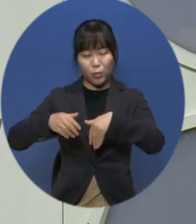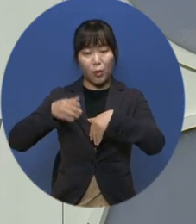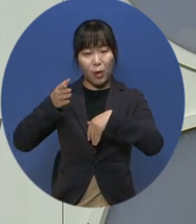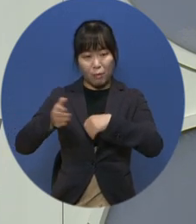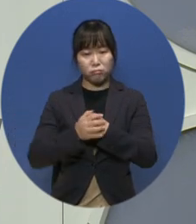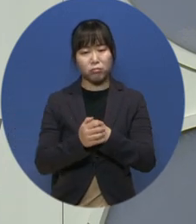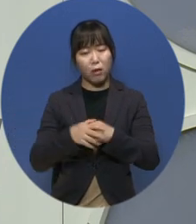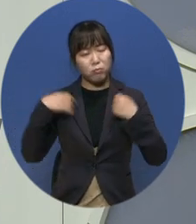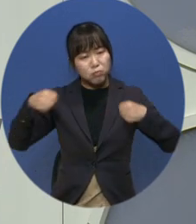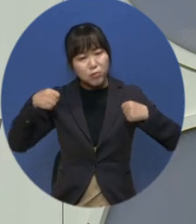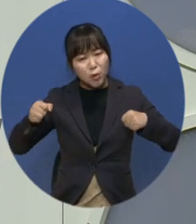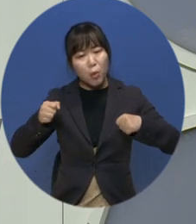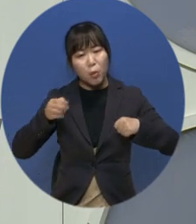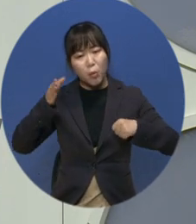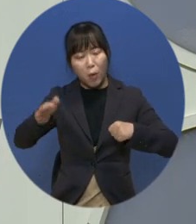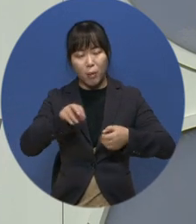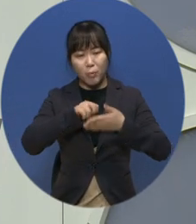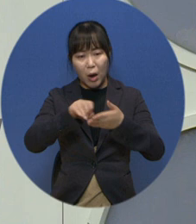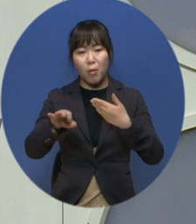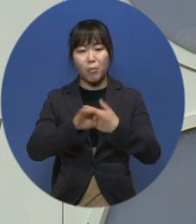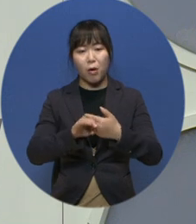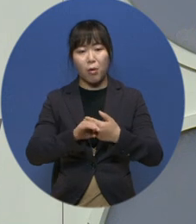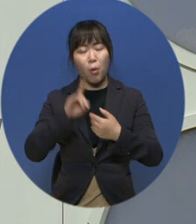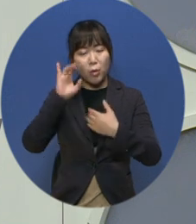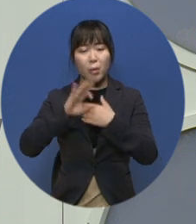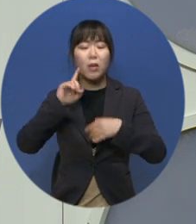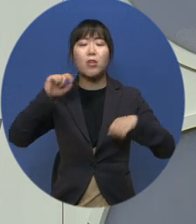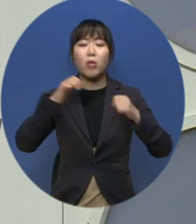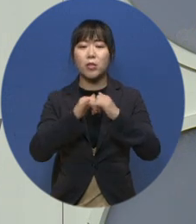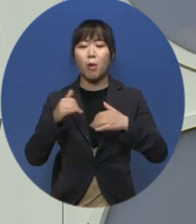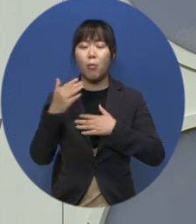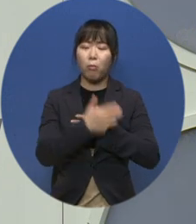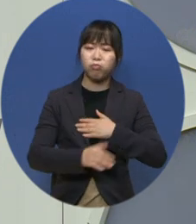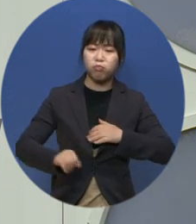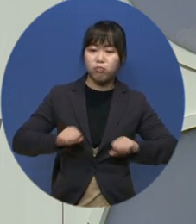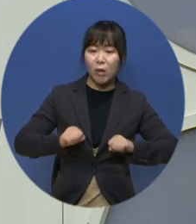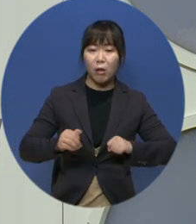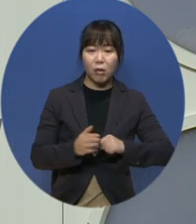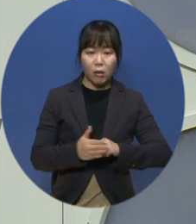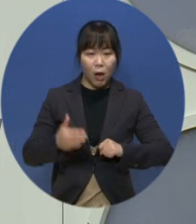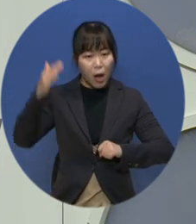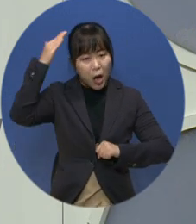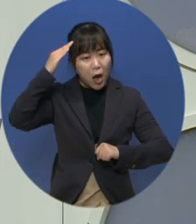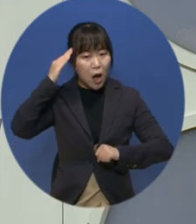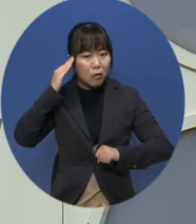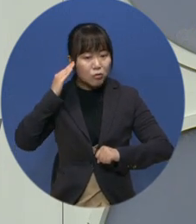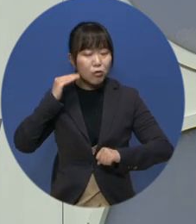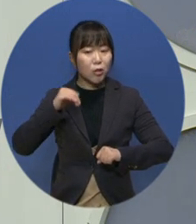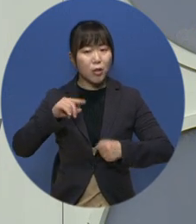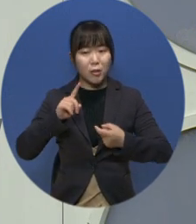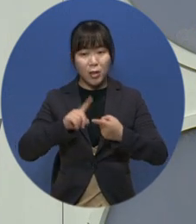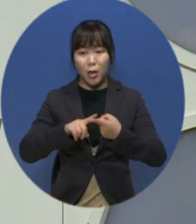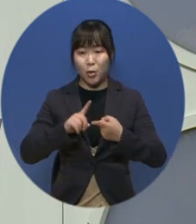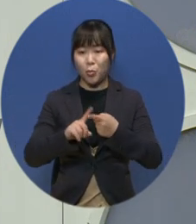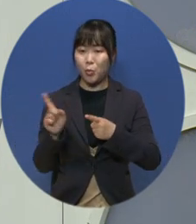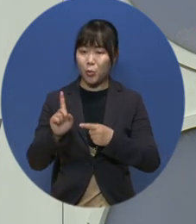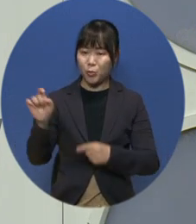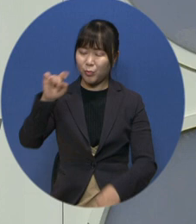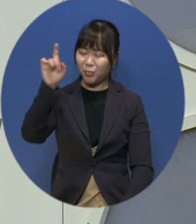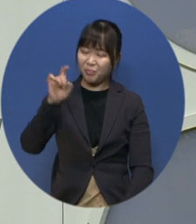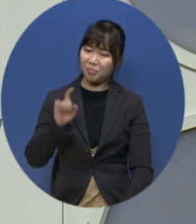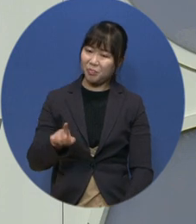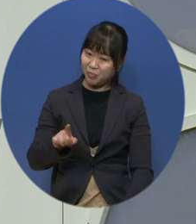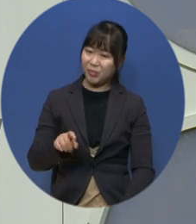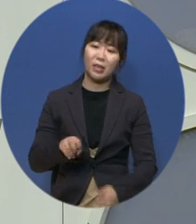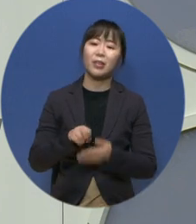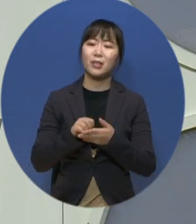무용을 해야 연기자가 몸을 쓰는 건데 어떻게 한국적인 몸을 어떻게 쓸 수 있을까 그래서 이제 무용과를